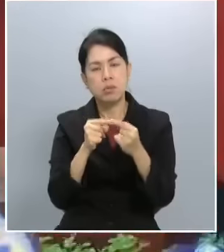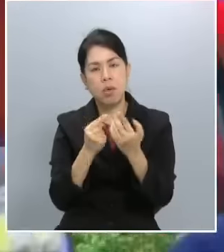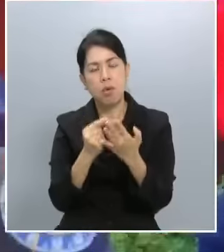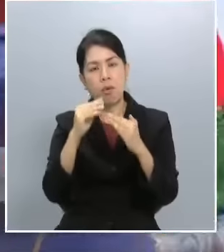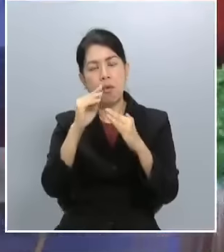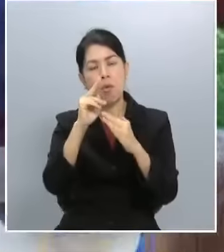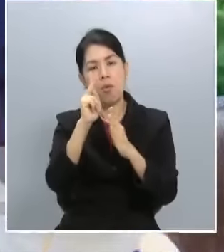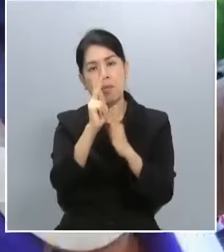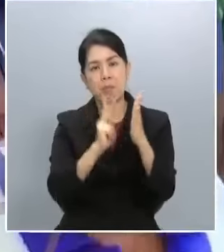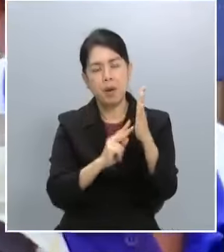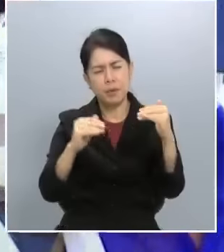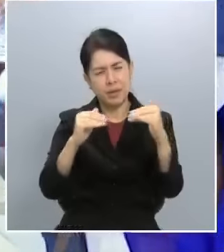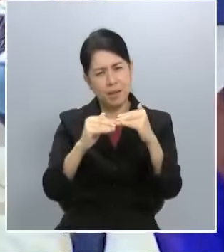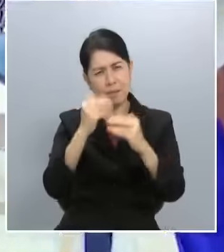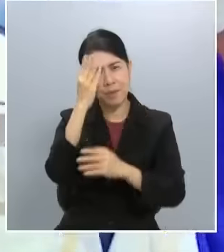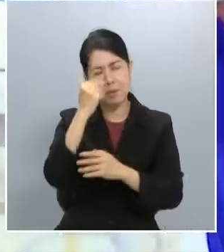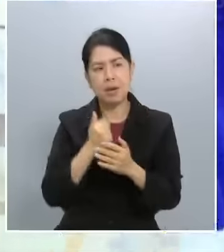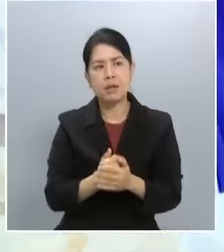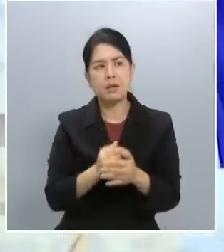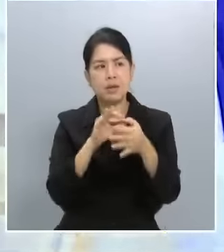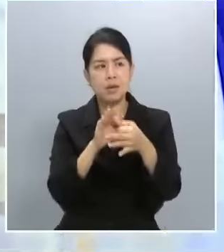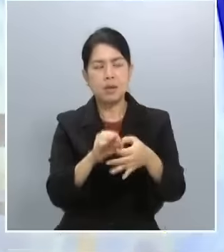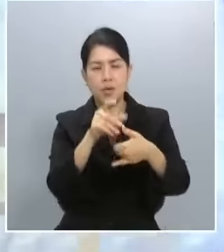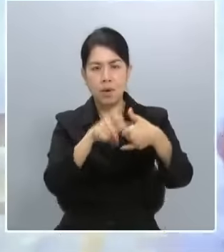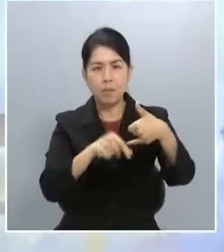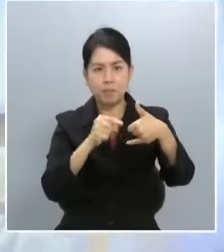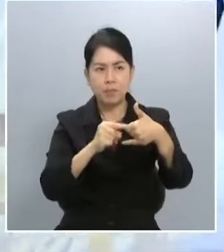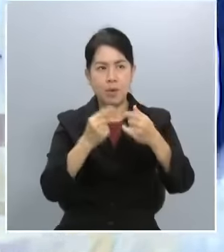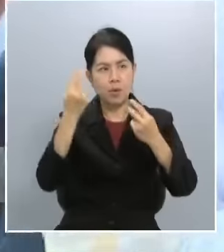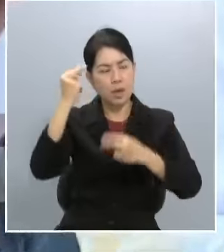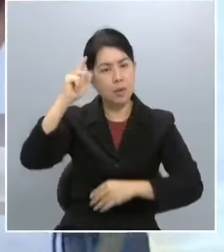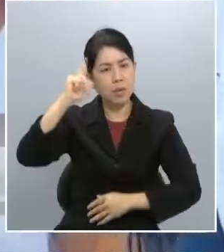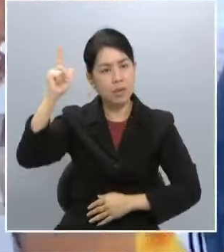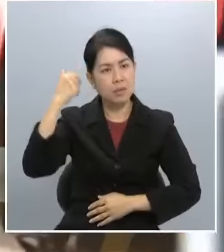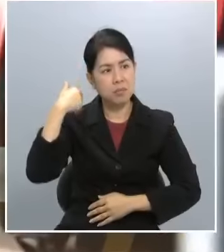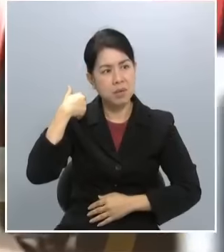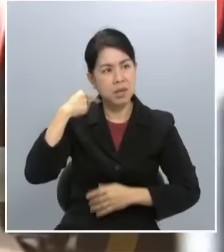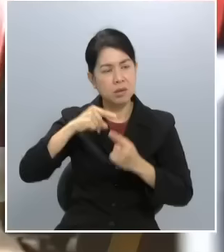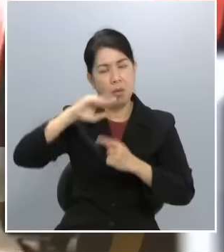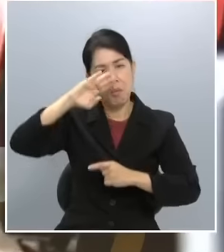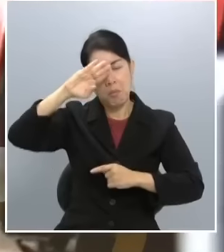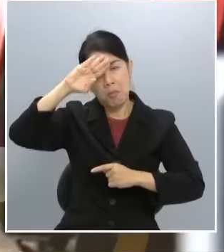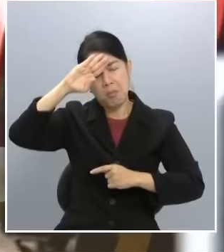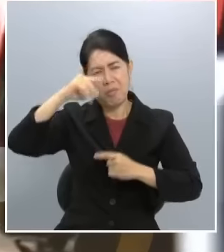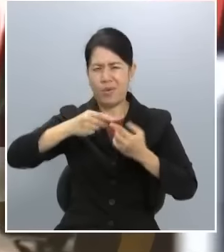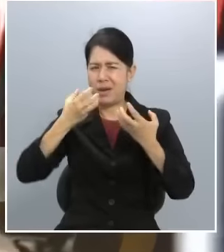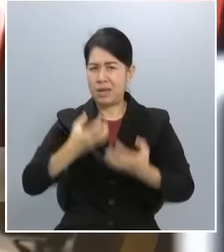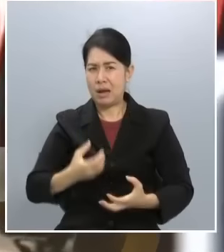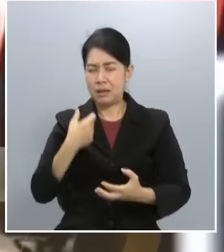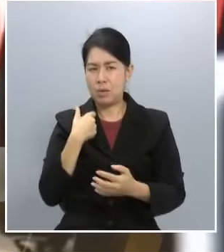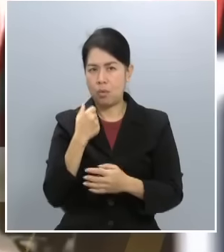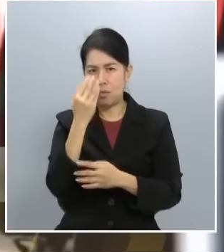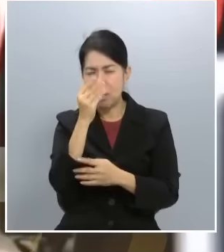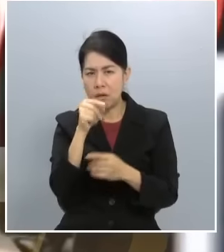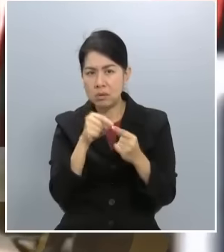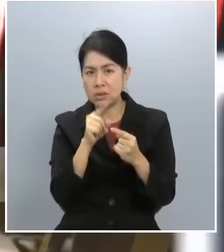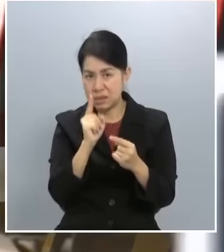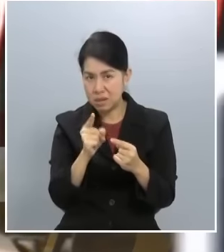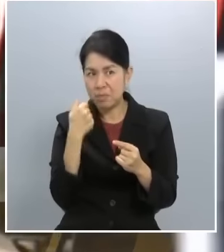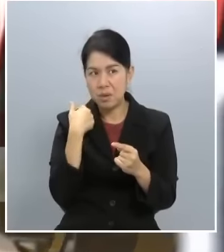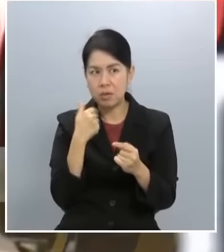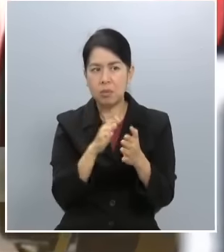พราะไม่เชื่อว่าการป่วยของนายทักษิณเข้าขั้นวิกฤต ป่วยเปิดเผยไม่ได้แต่การ